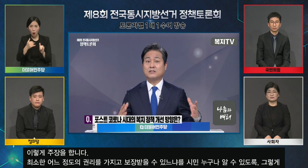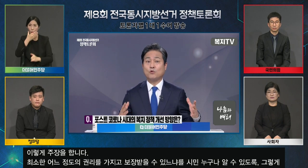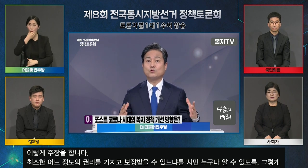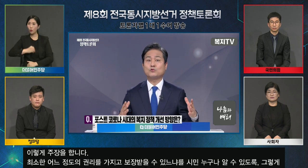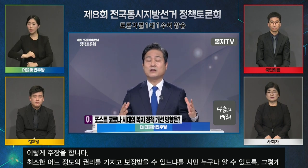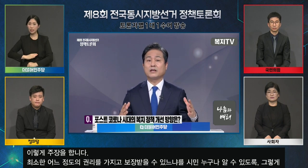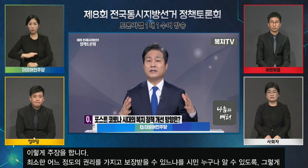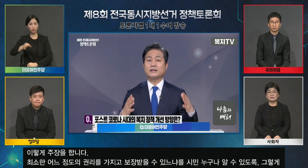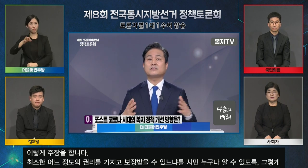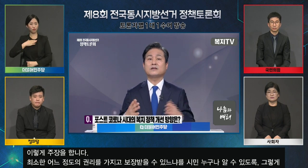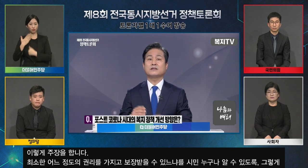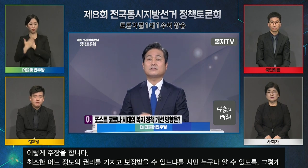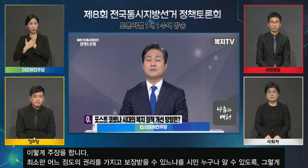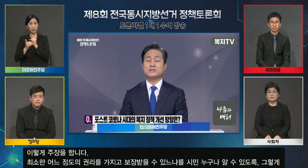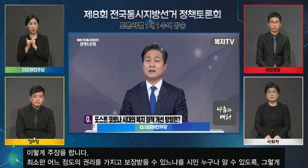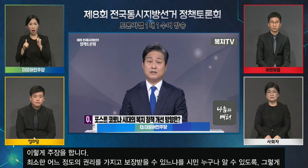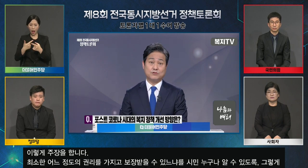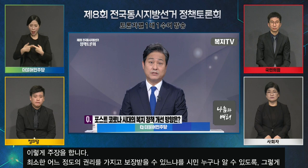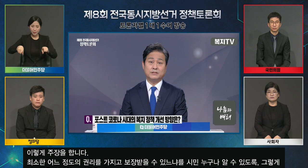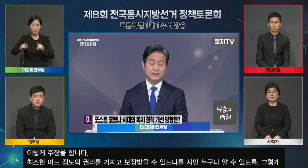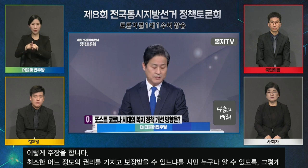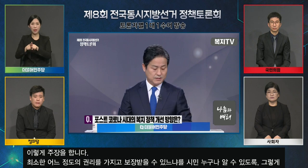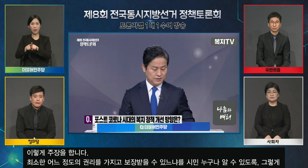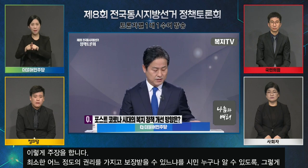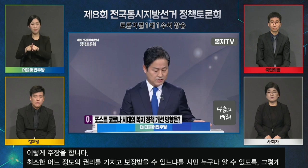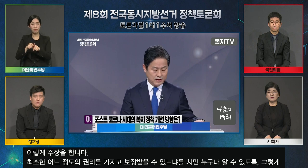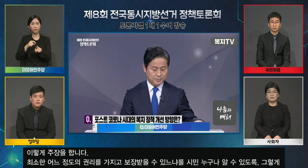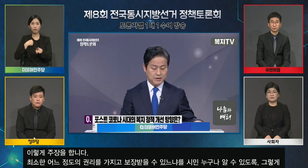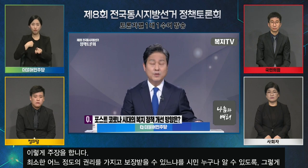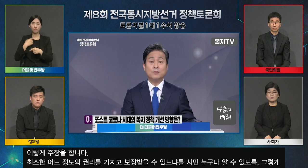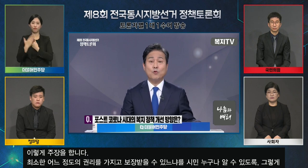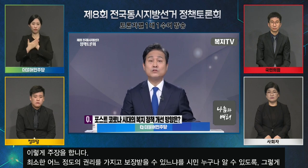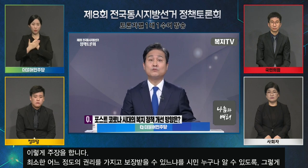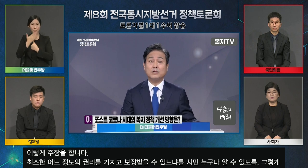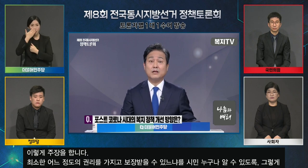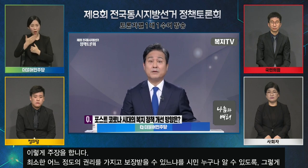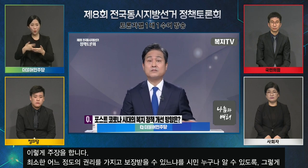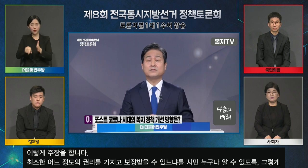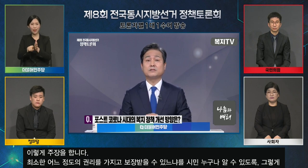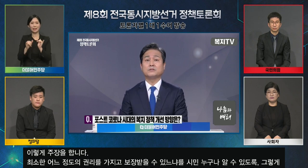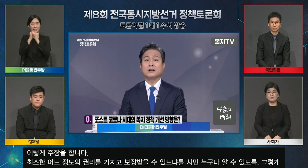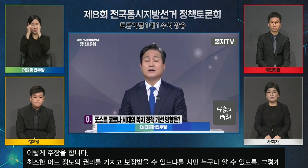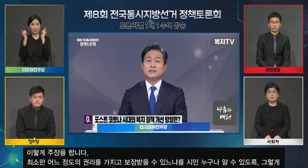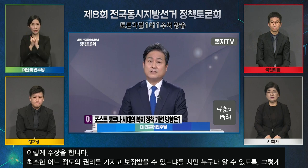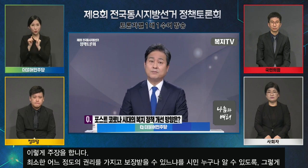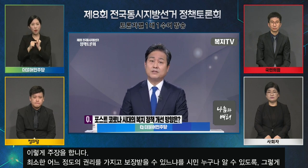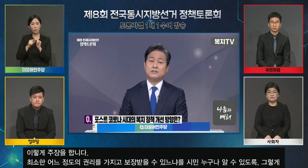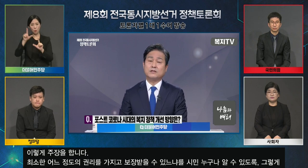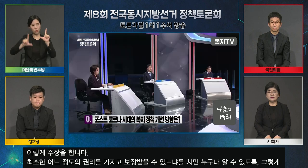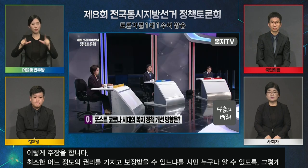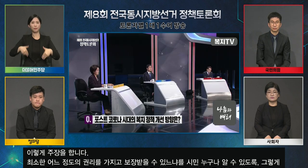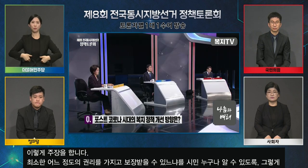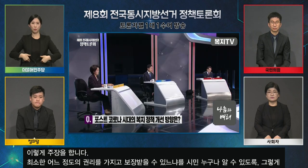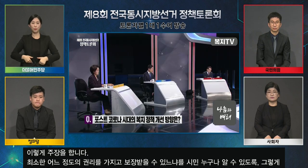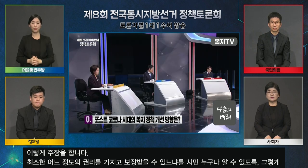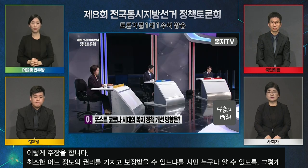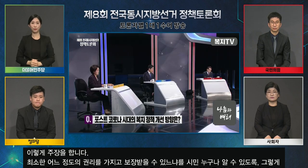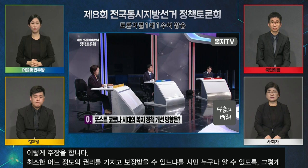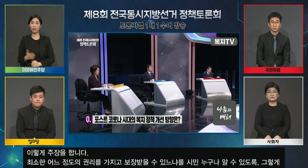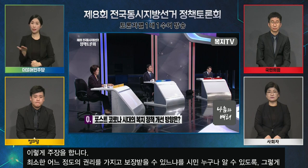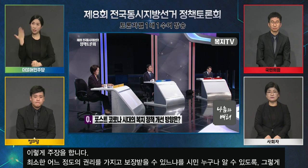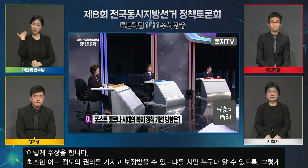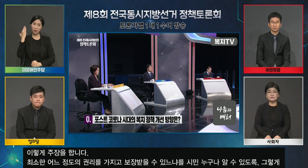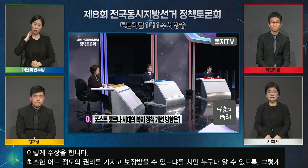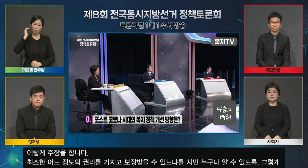함께 그 공동체 내에 예측 가능한 삶을 살아갈 수 있는 그런 시스템이 복지국가다 말씀을 드립니다. 지난번 대선에서 저희들은